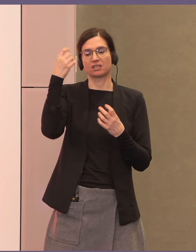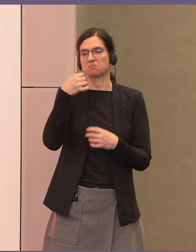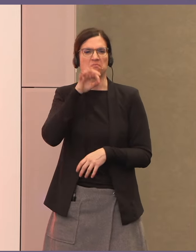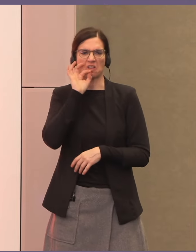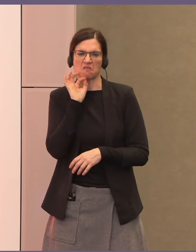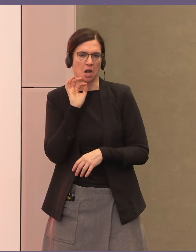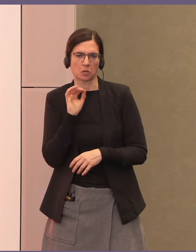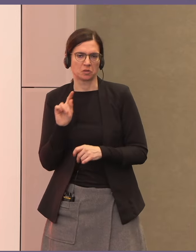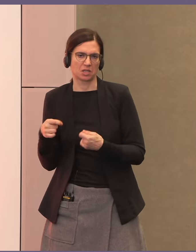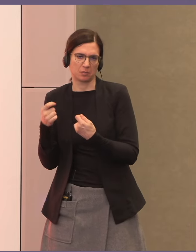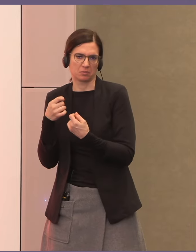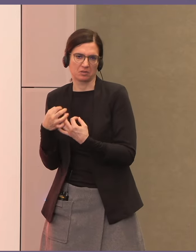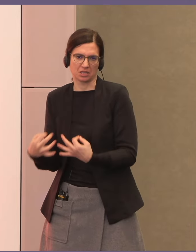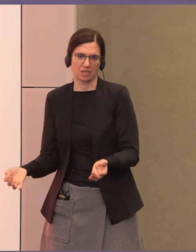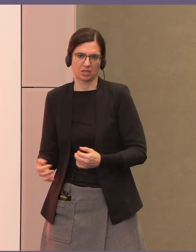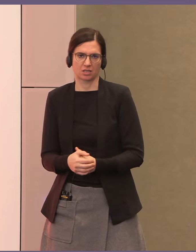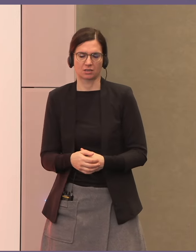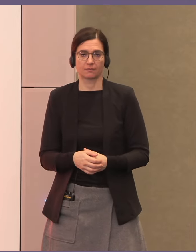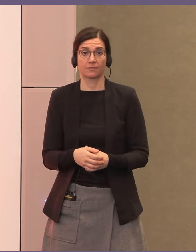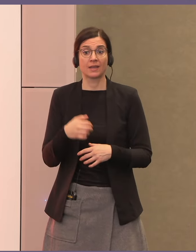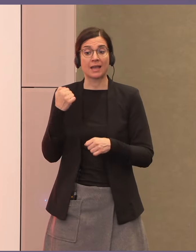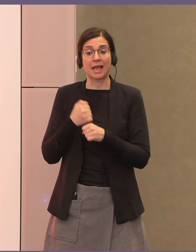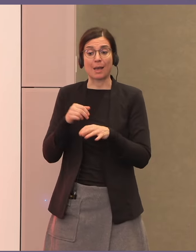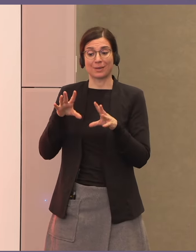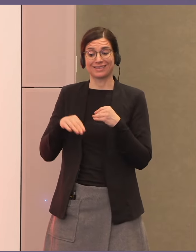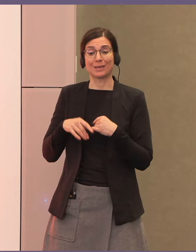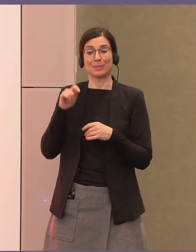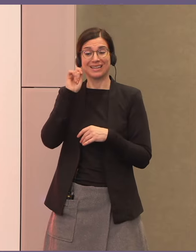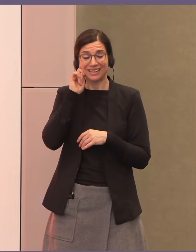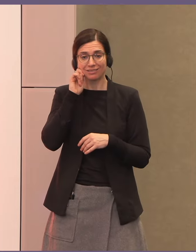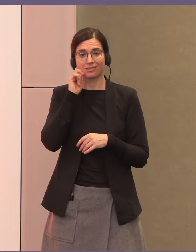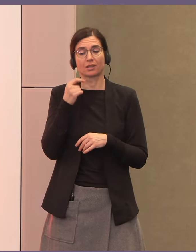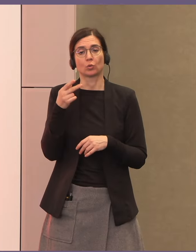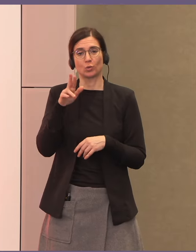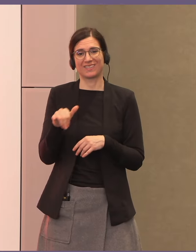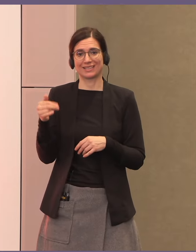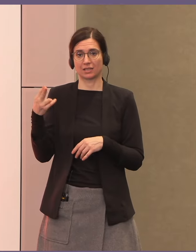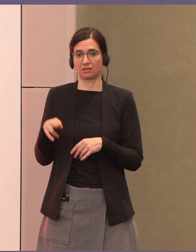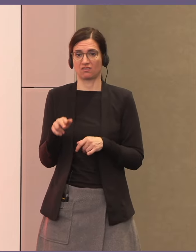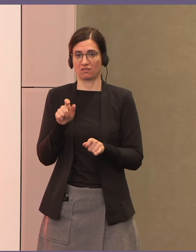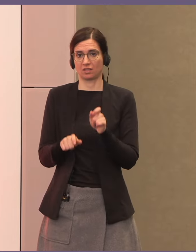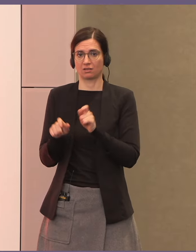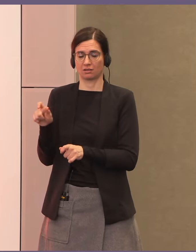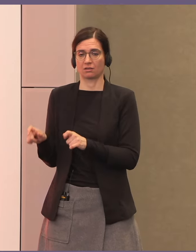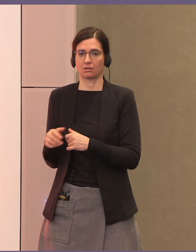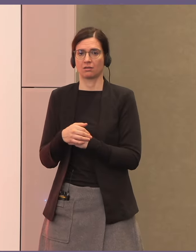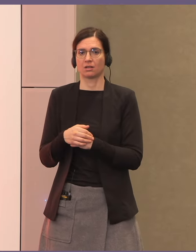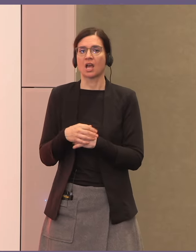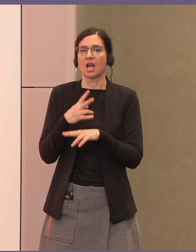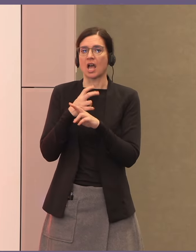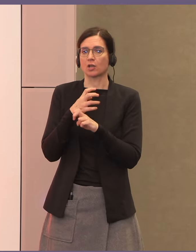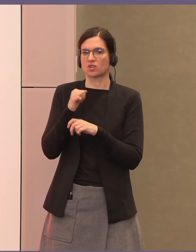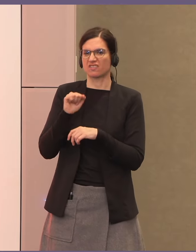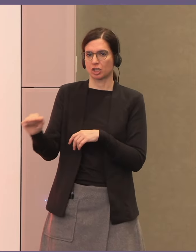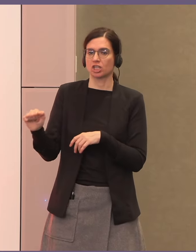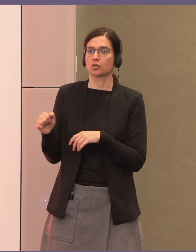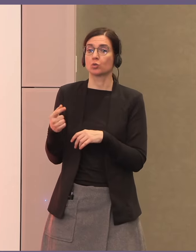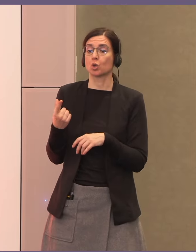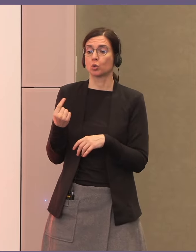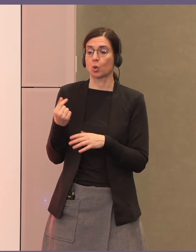vorgesehen. Blicken wir auf die Arbeitnehmerinnen an der Universität Wien, so zeigt sich, dass im Austrofaschismus die sogenannte